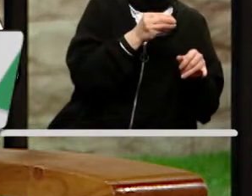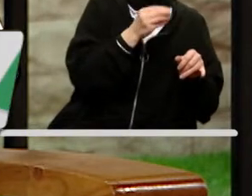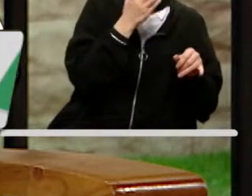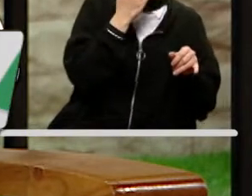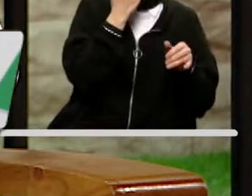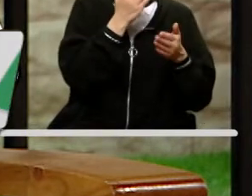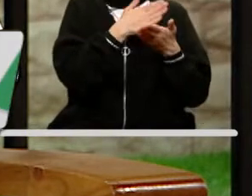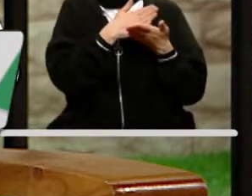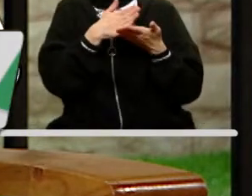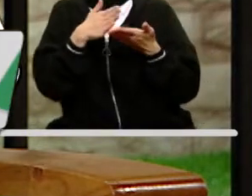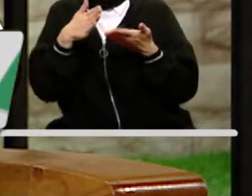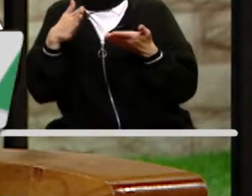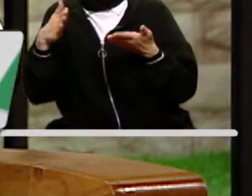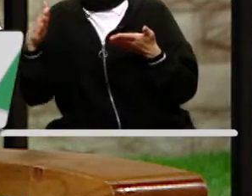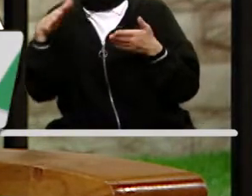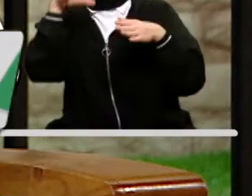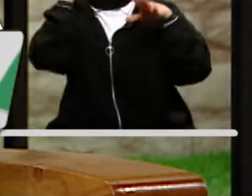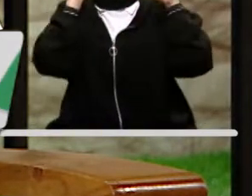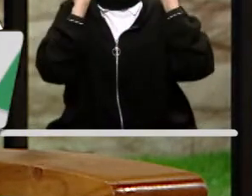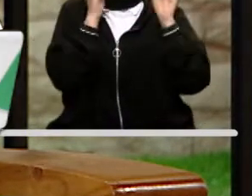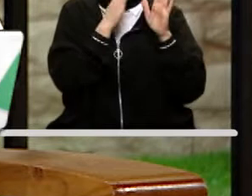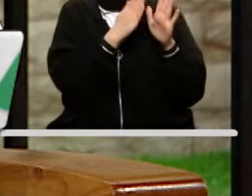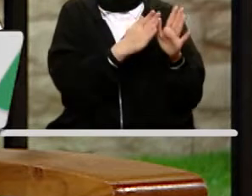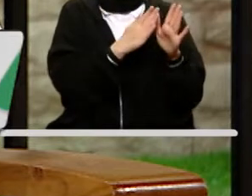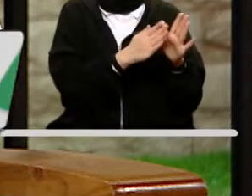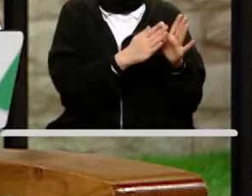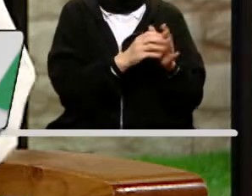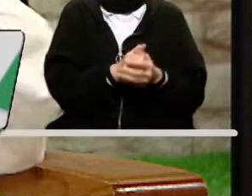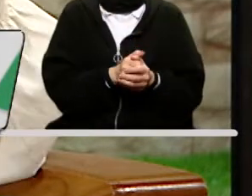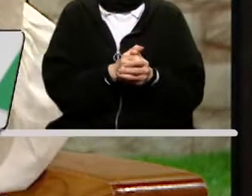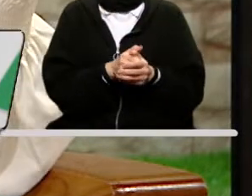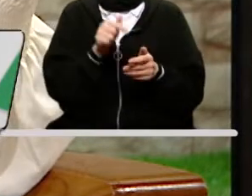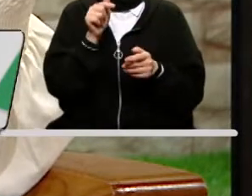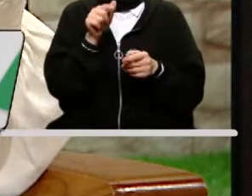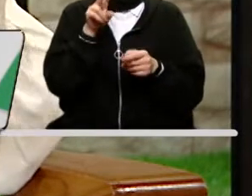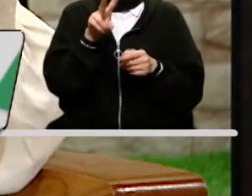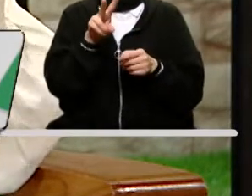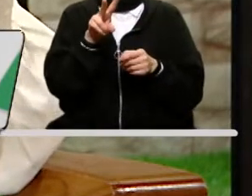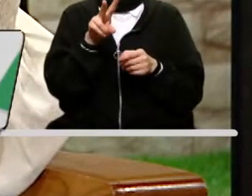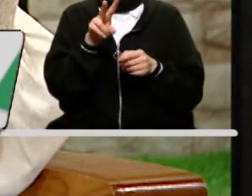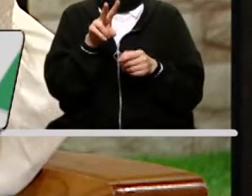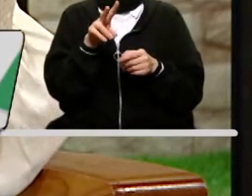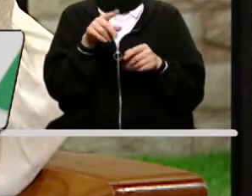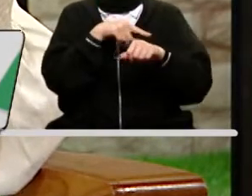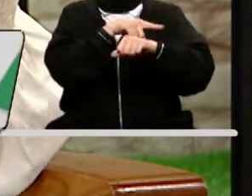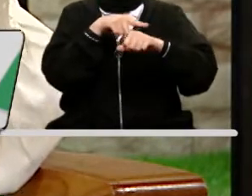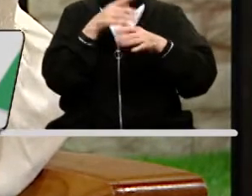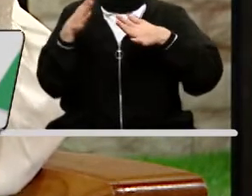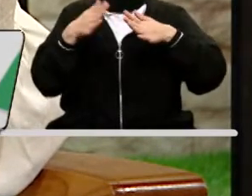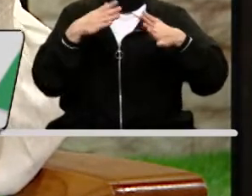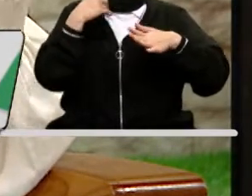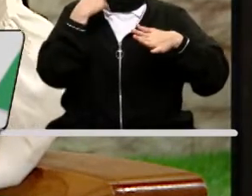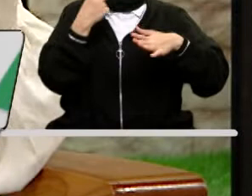sürece başlıyor. Ölünceye son nefese kadar da devam ediyor. Bu iki süreç arasında bakarsak o kadar